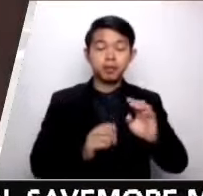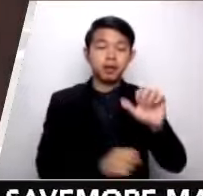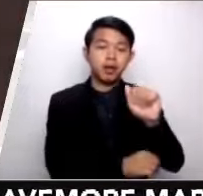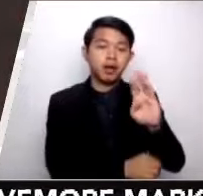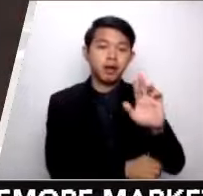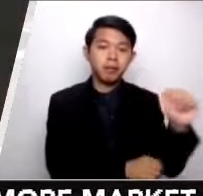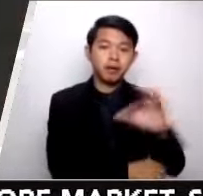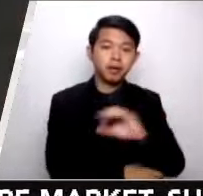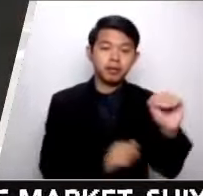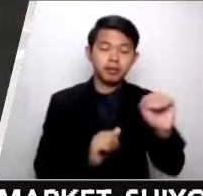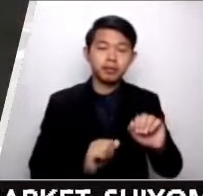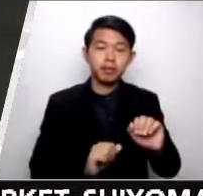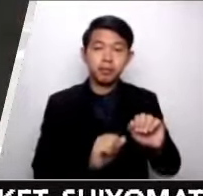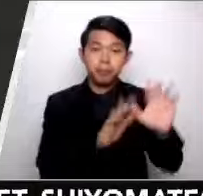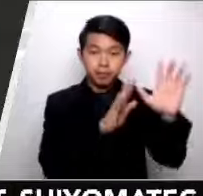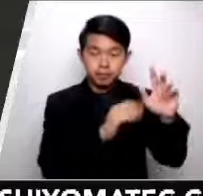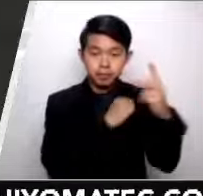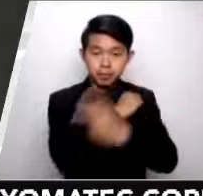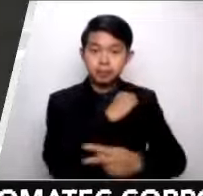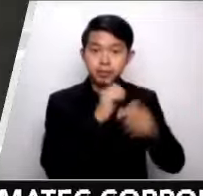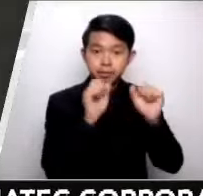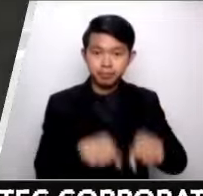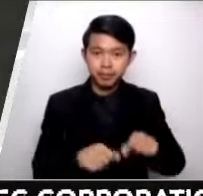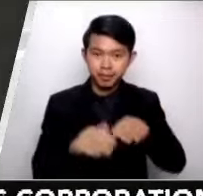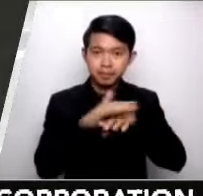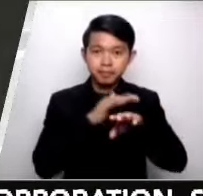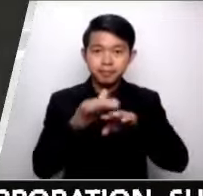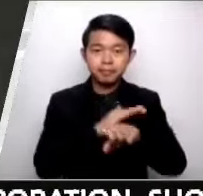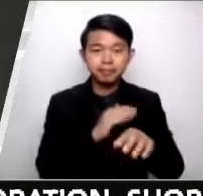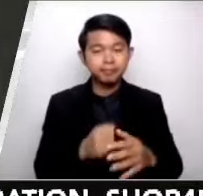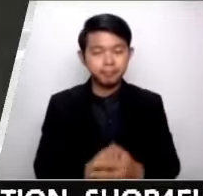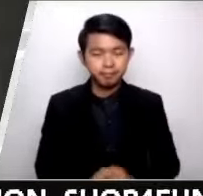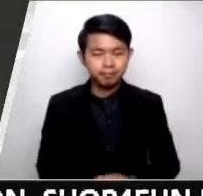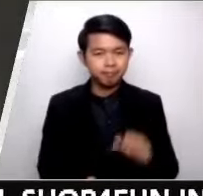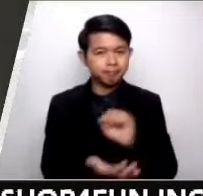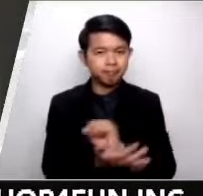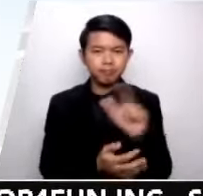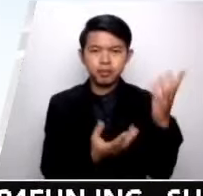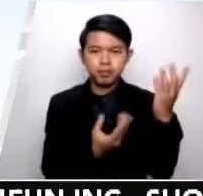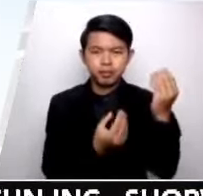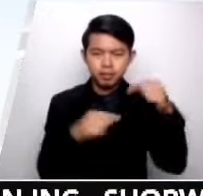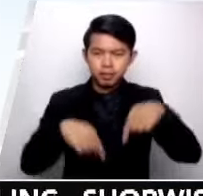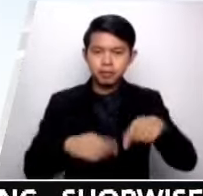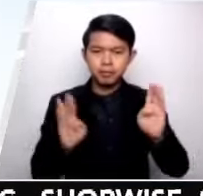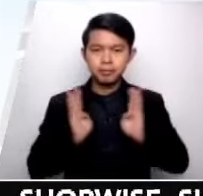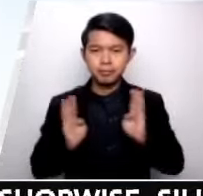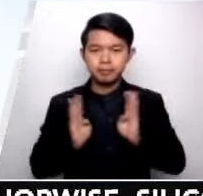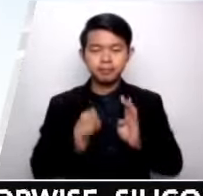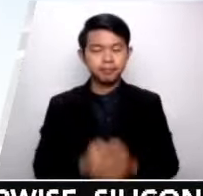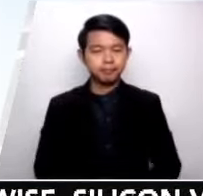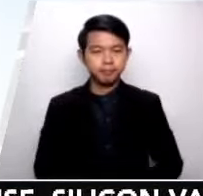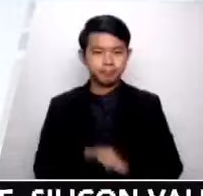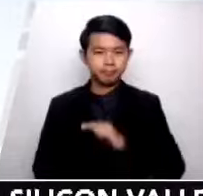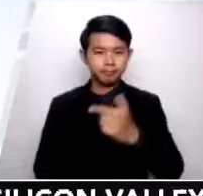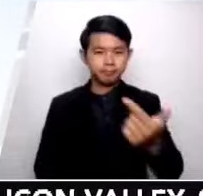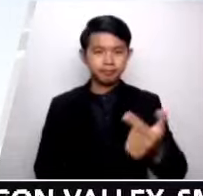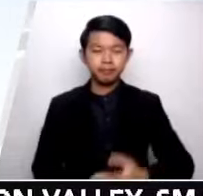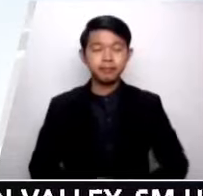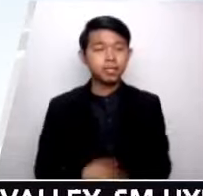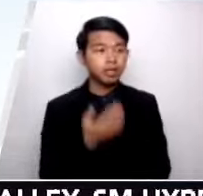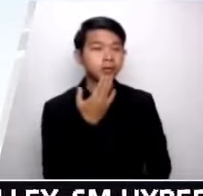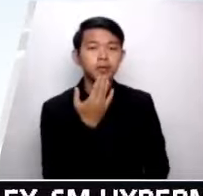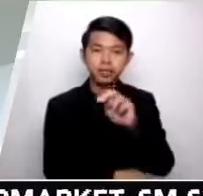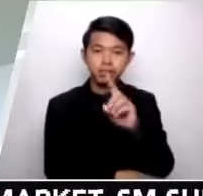pwede na rin pong daanan. Yan muna, Atom, ang pinakahuling ulat mula dito sa Baguio City. Atong? Okay, maraming salamat, Sandra